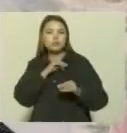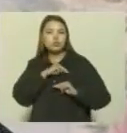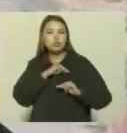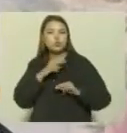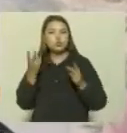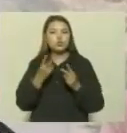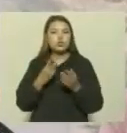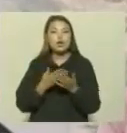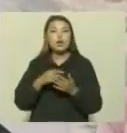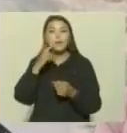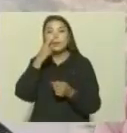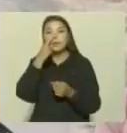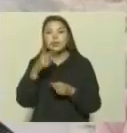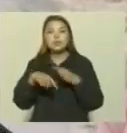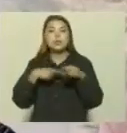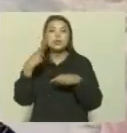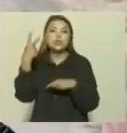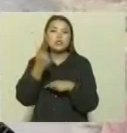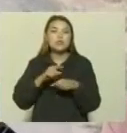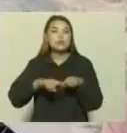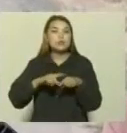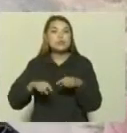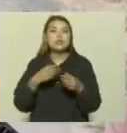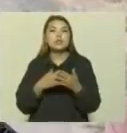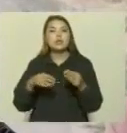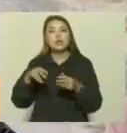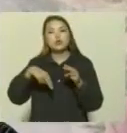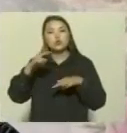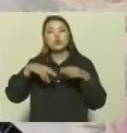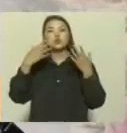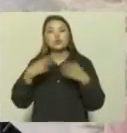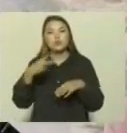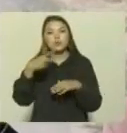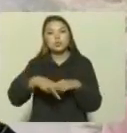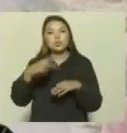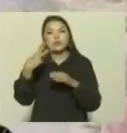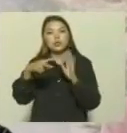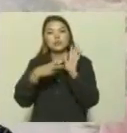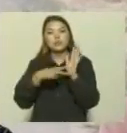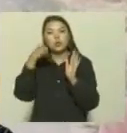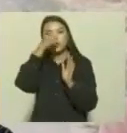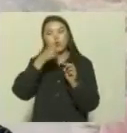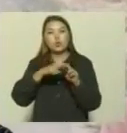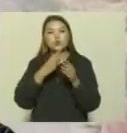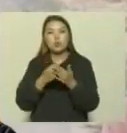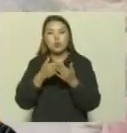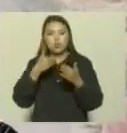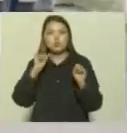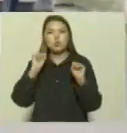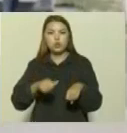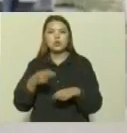срока в течение следующих 1-2 недель. Срок окончания строительства в 2027 году. Хотя можно завершить